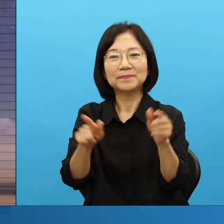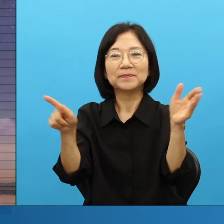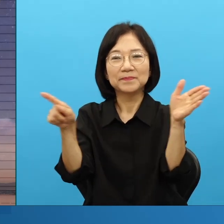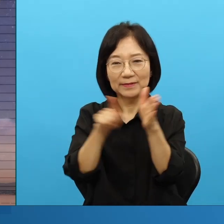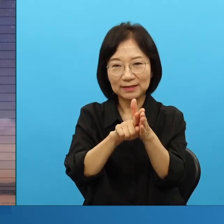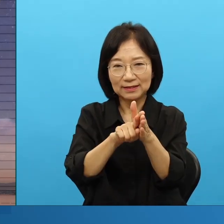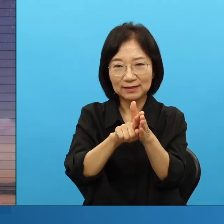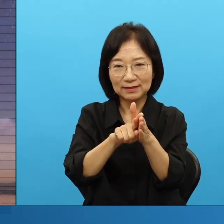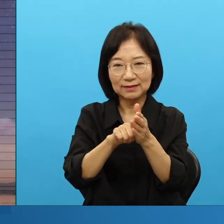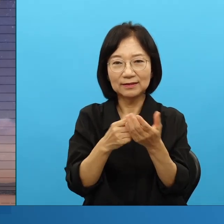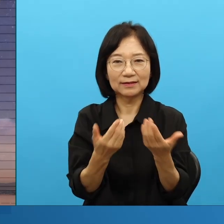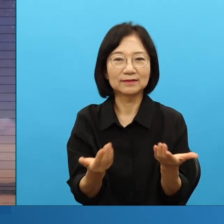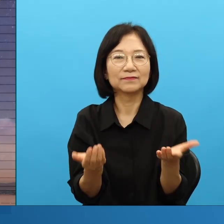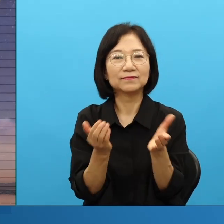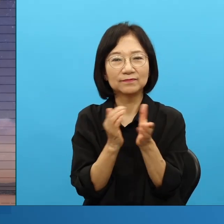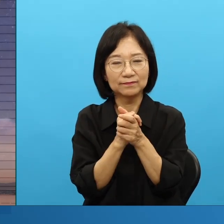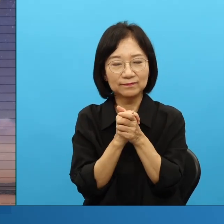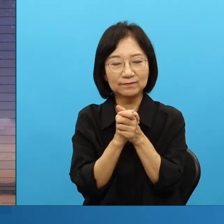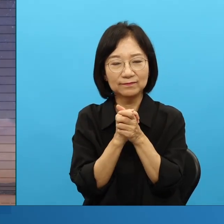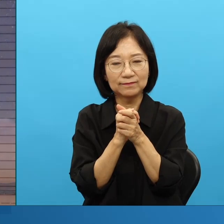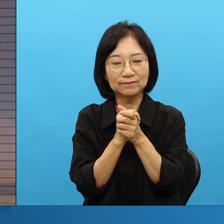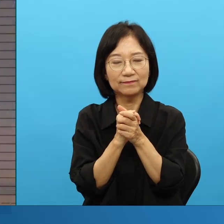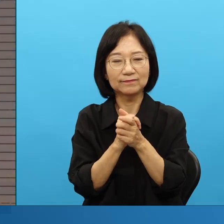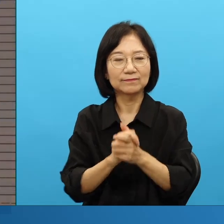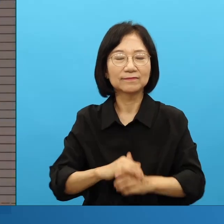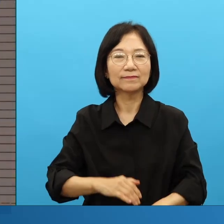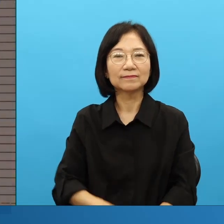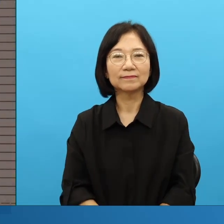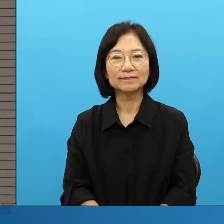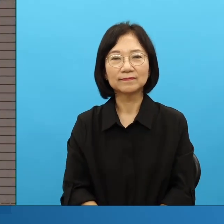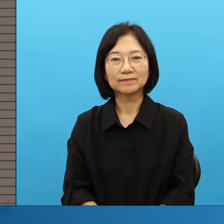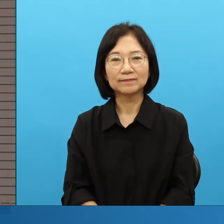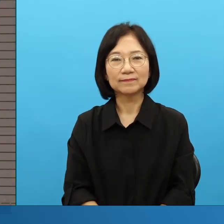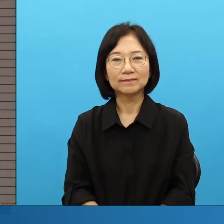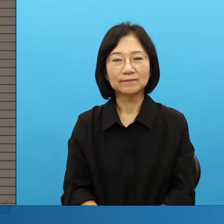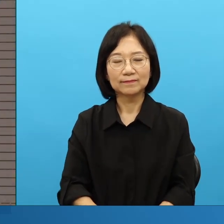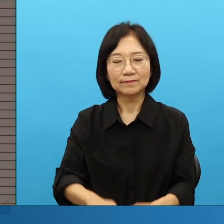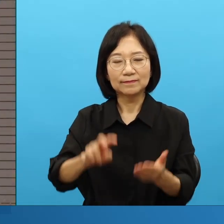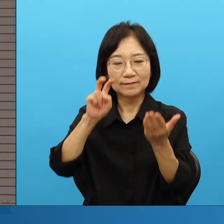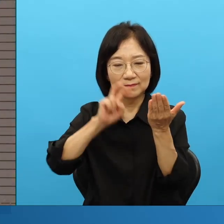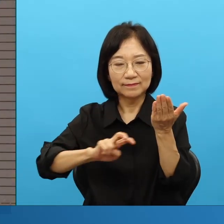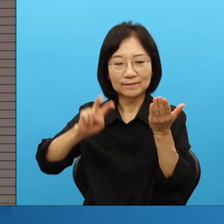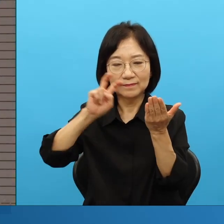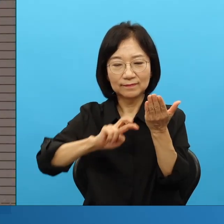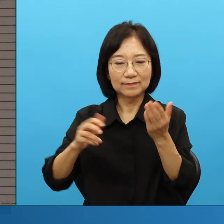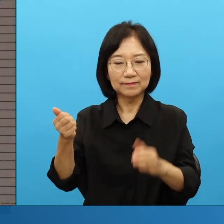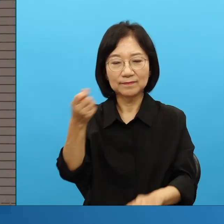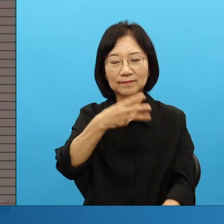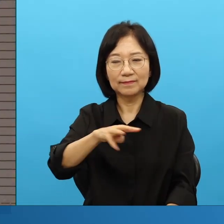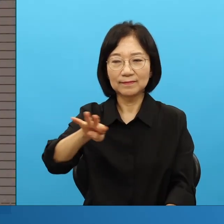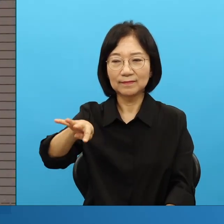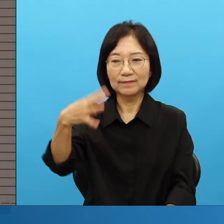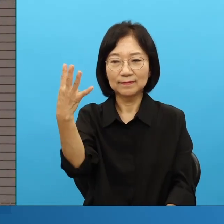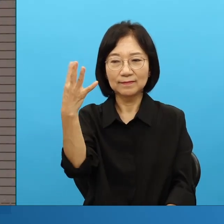것을 믿사옵나이다. 아멘. 찬송가 435장을